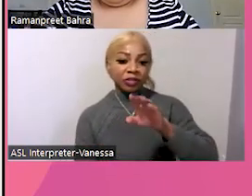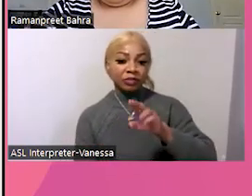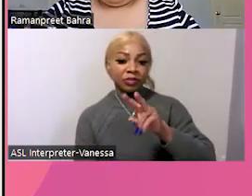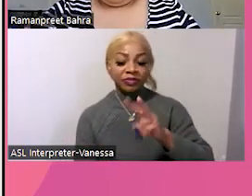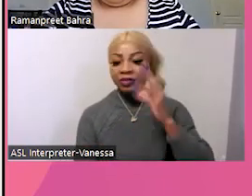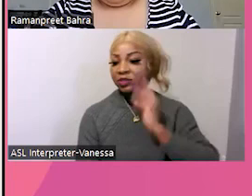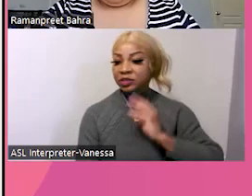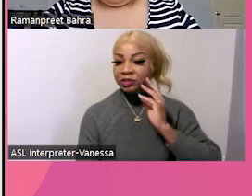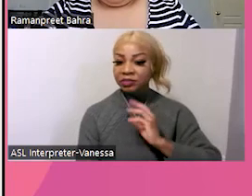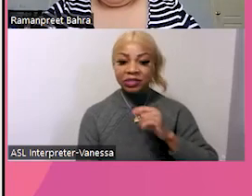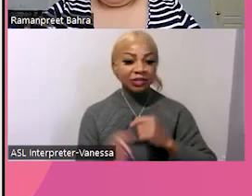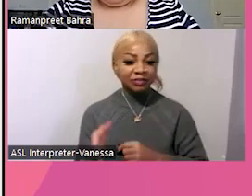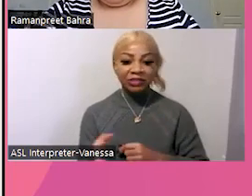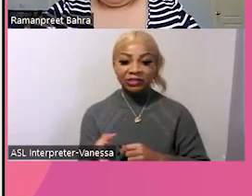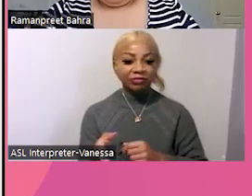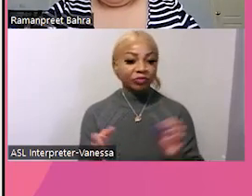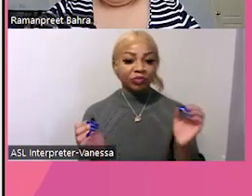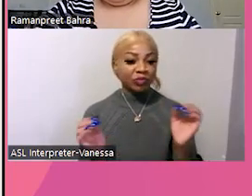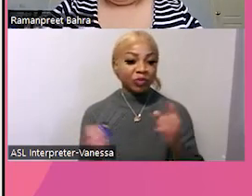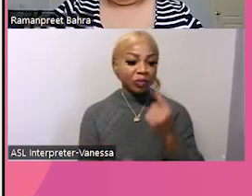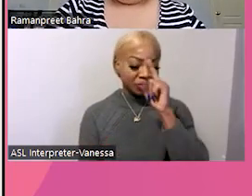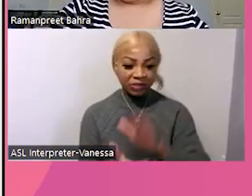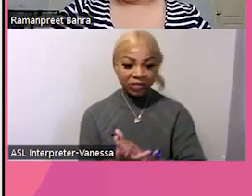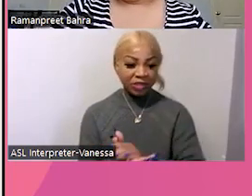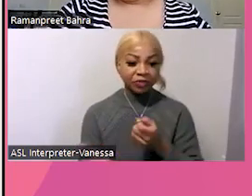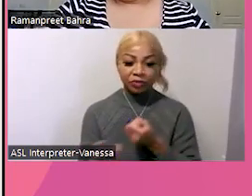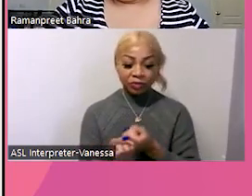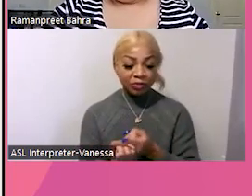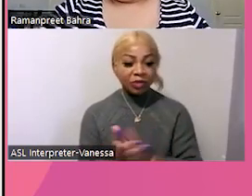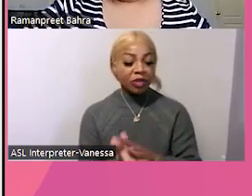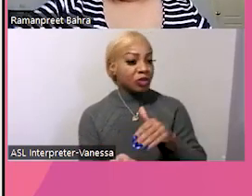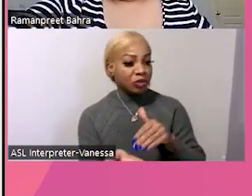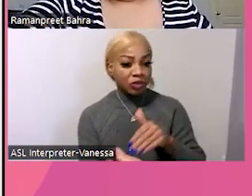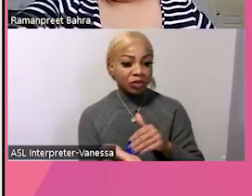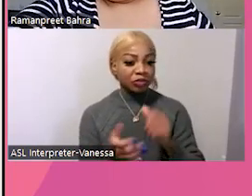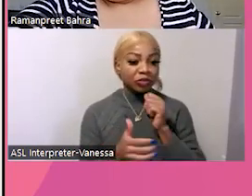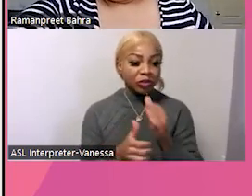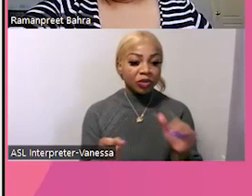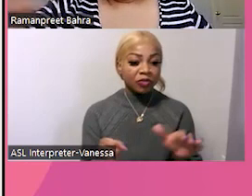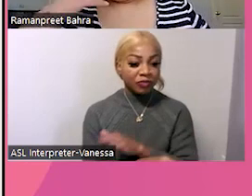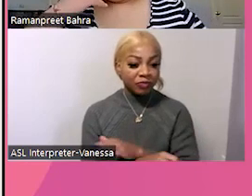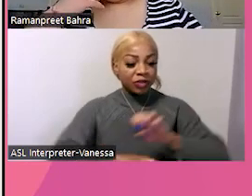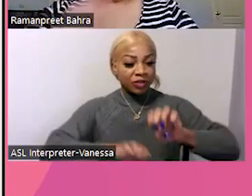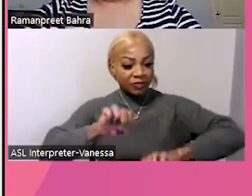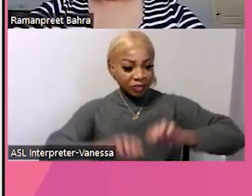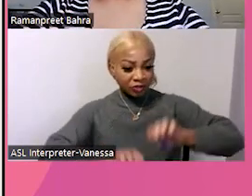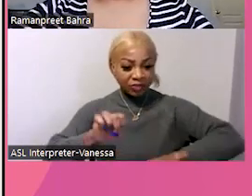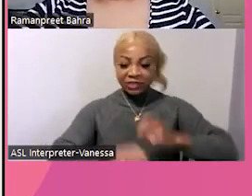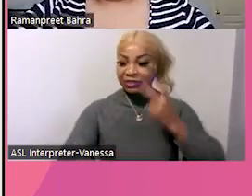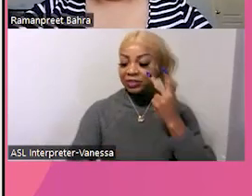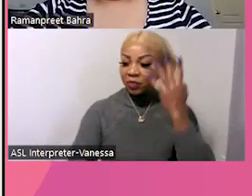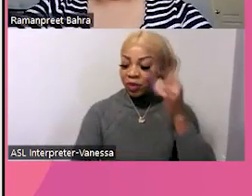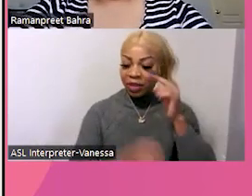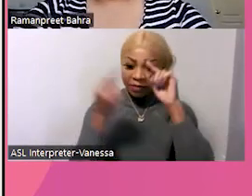par son fat shaming. Et donc, son médecin ne prend pas le temps de voir ce qui